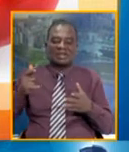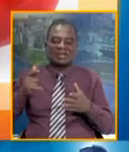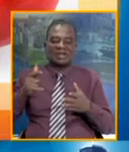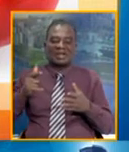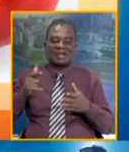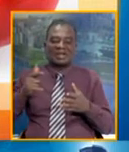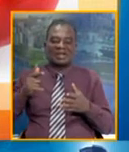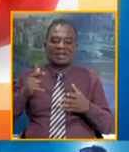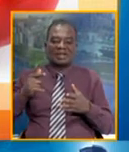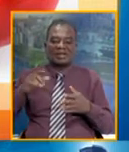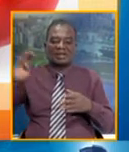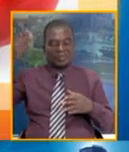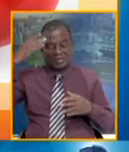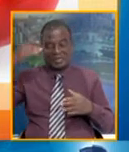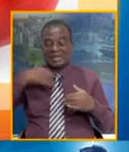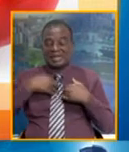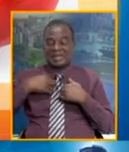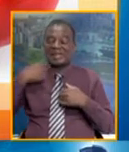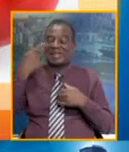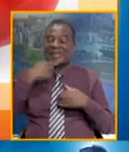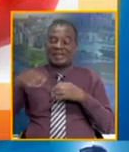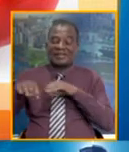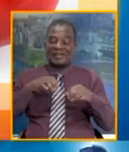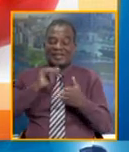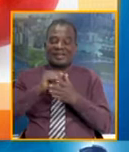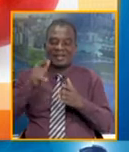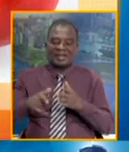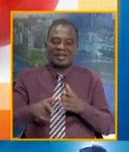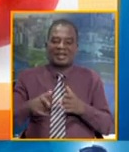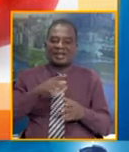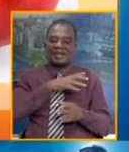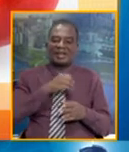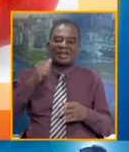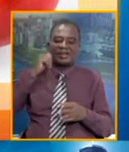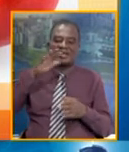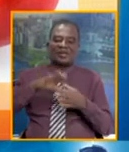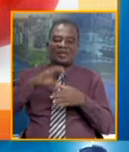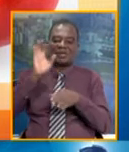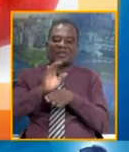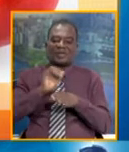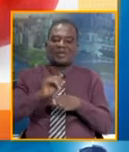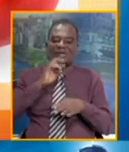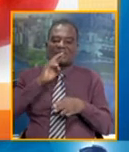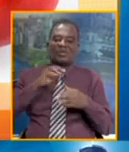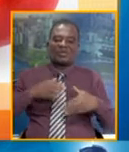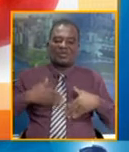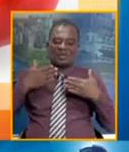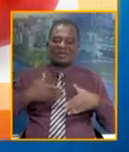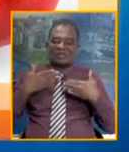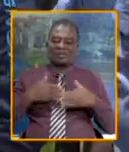l'Enfant, Ramatali Bakayoko, entre dans le cadre du projet Usine des Femmes de Côte d'Ivoire. Ami Sissoko.